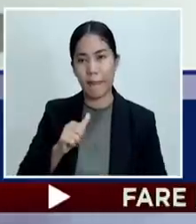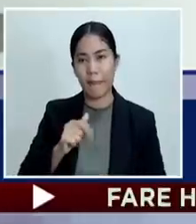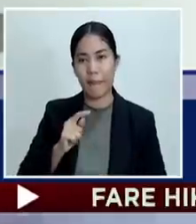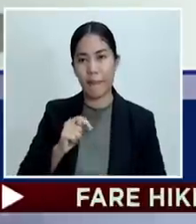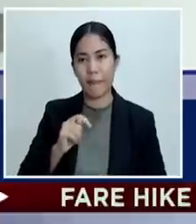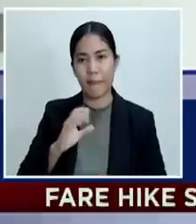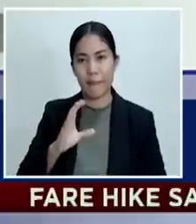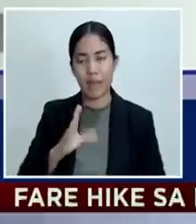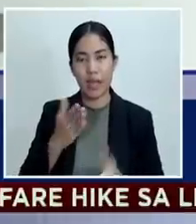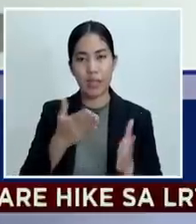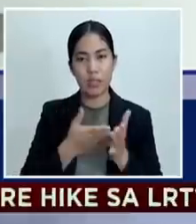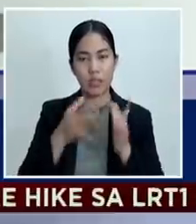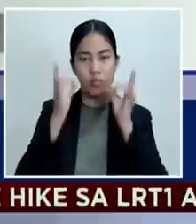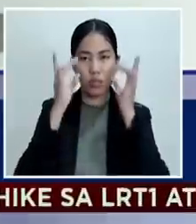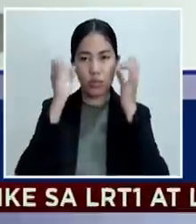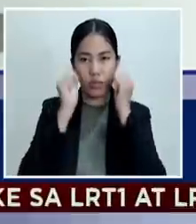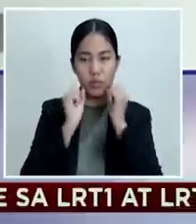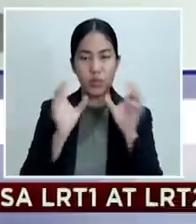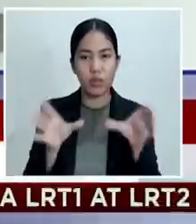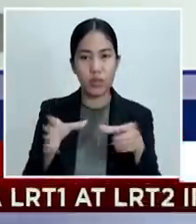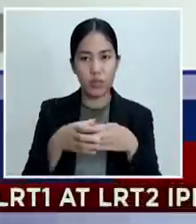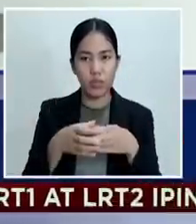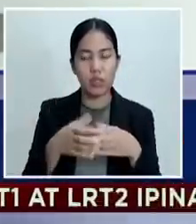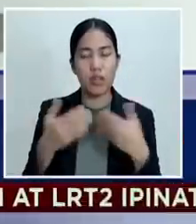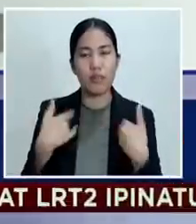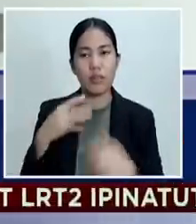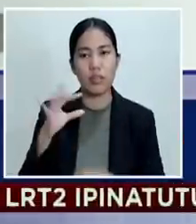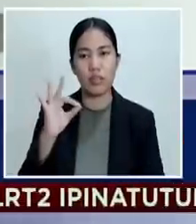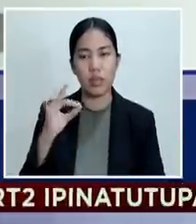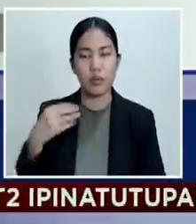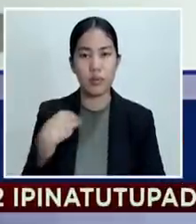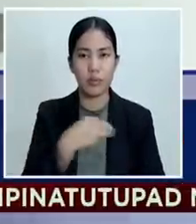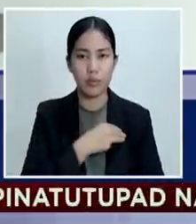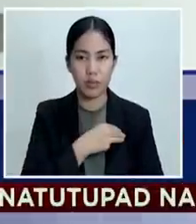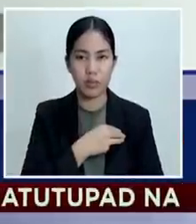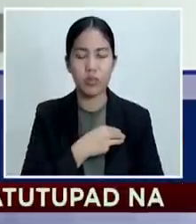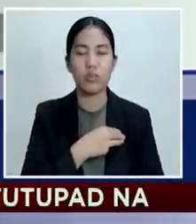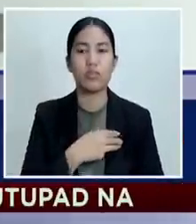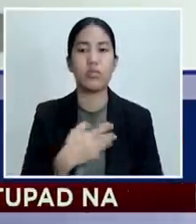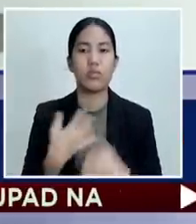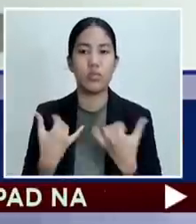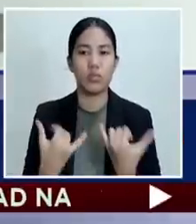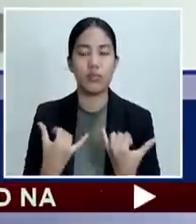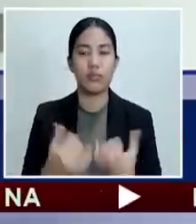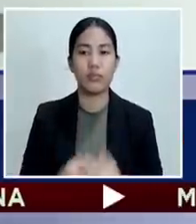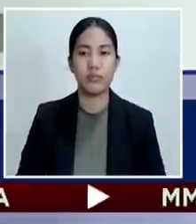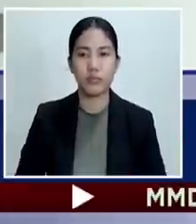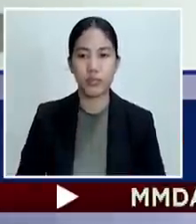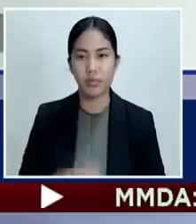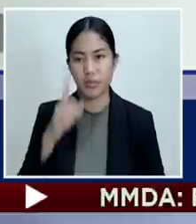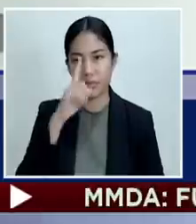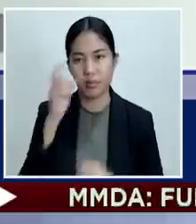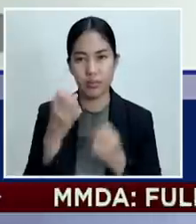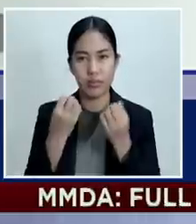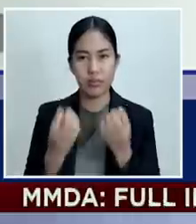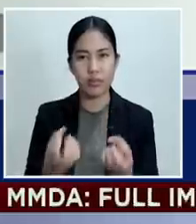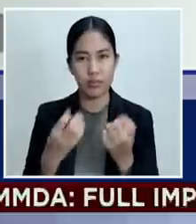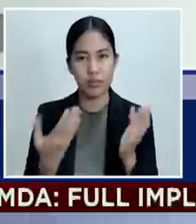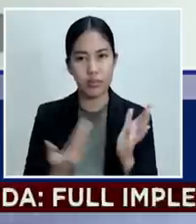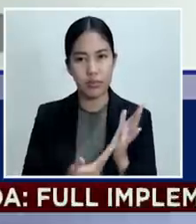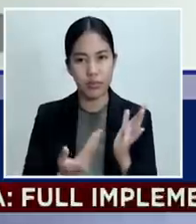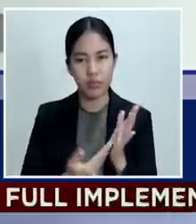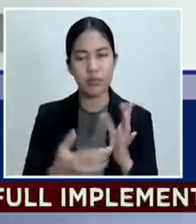There are 9 council members, and in this case, dahil po sa dami ng evidence, mga affidavits,